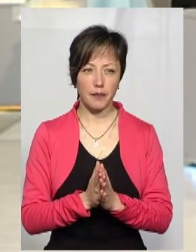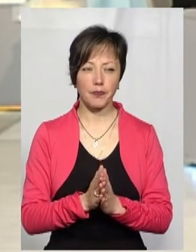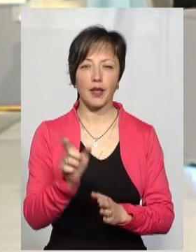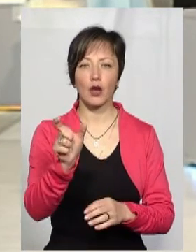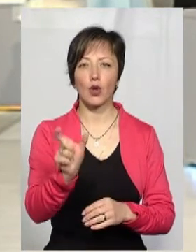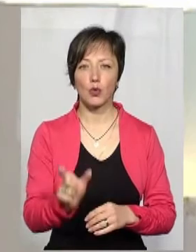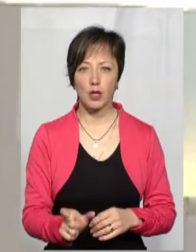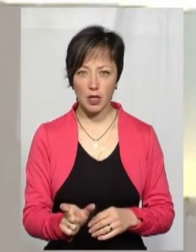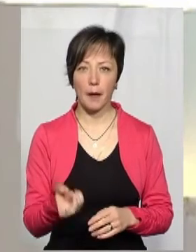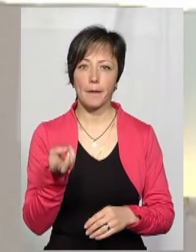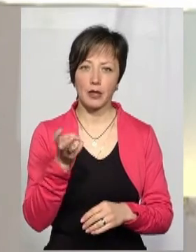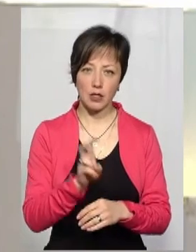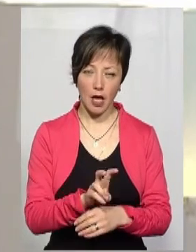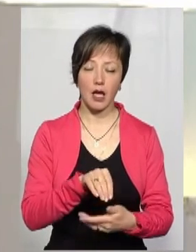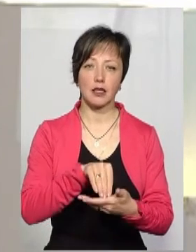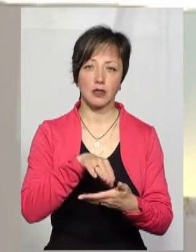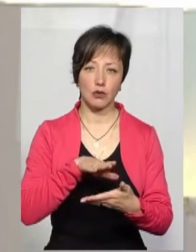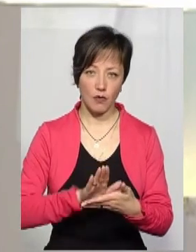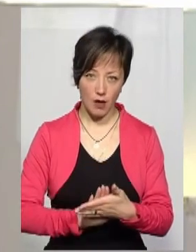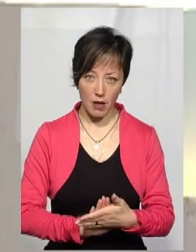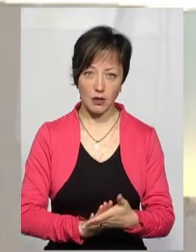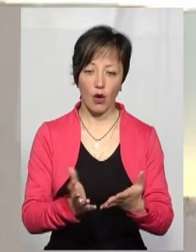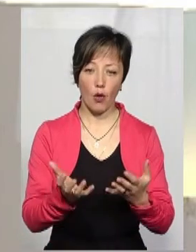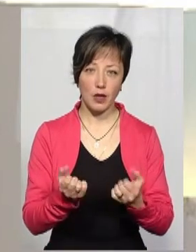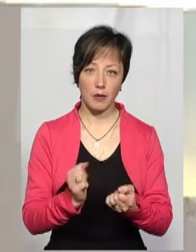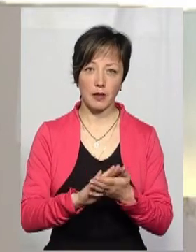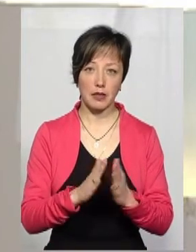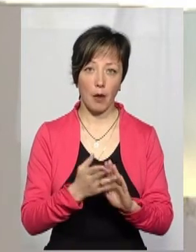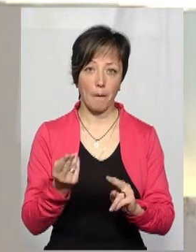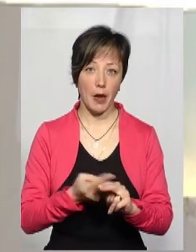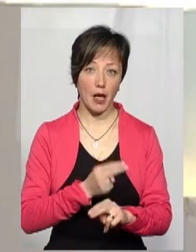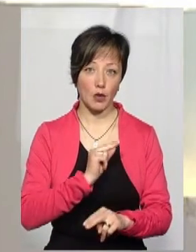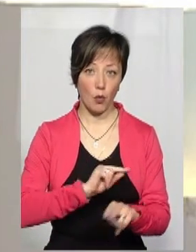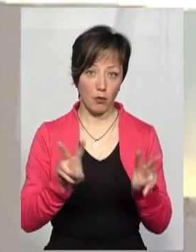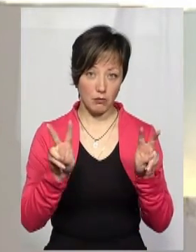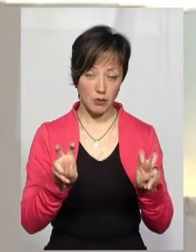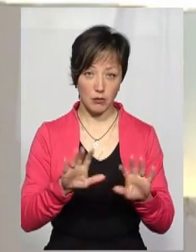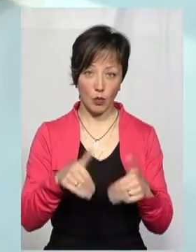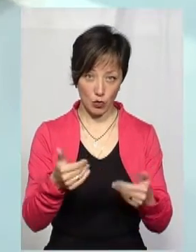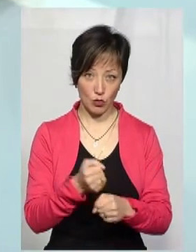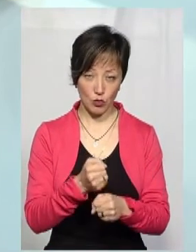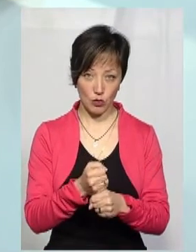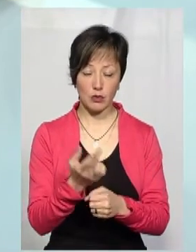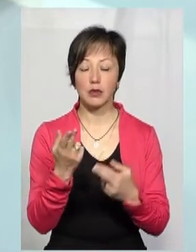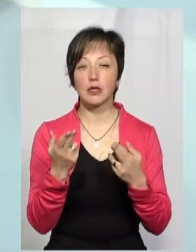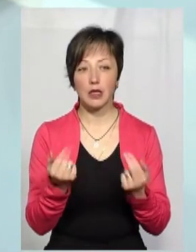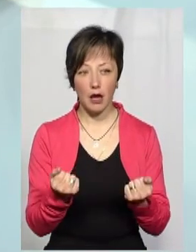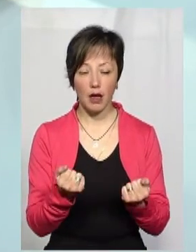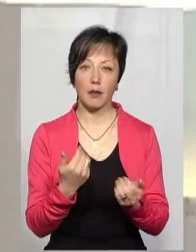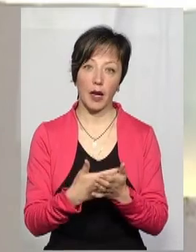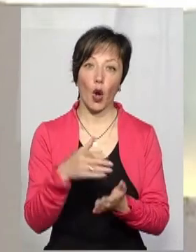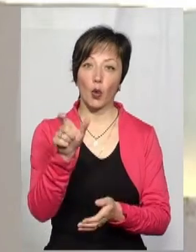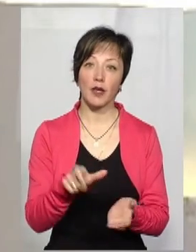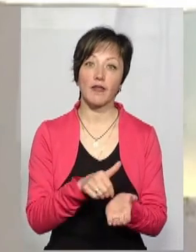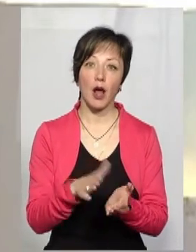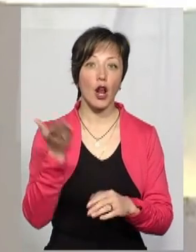Тобто людина прийшла, зареєструвалася, отримала статус безробітного і їй пропонують роботу. Да. Вона